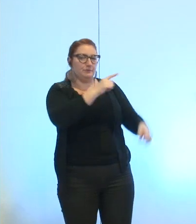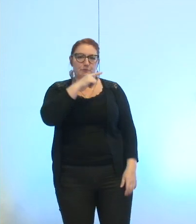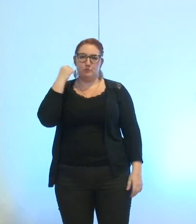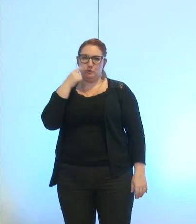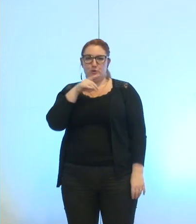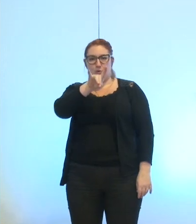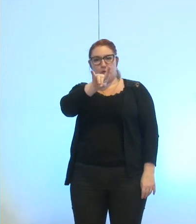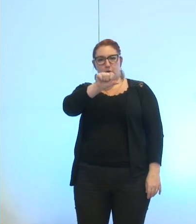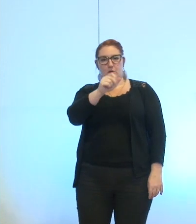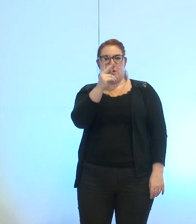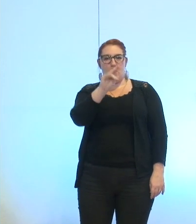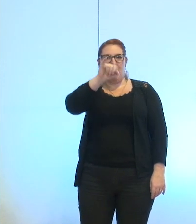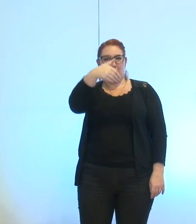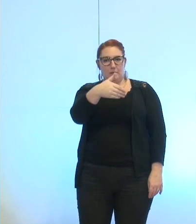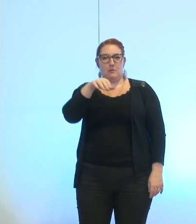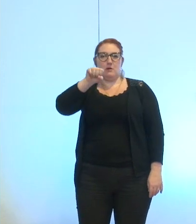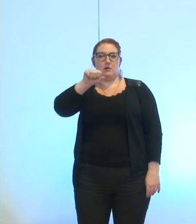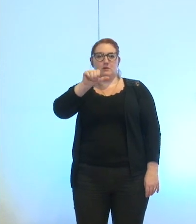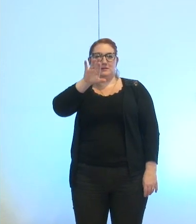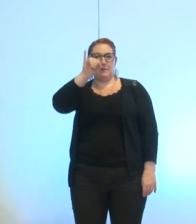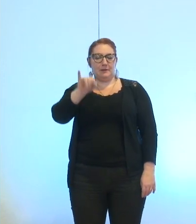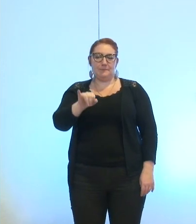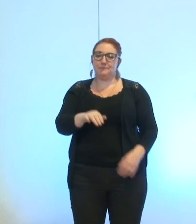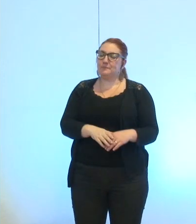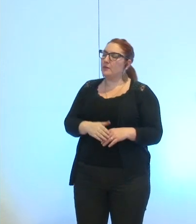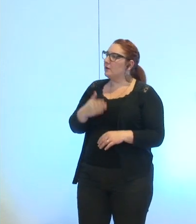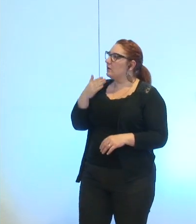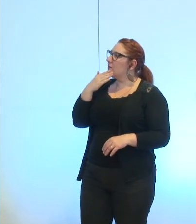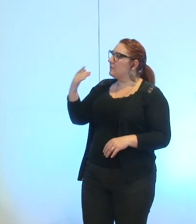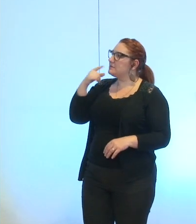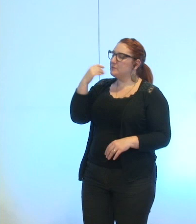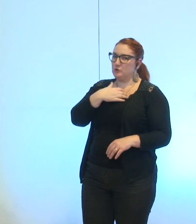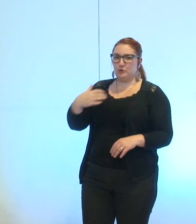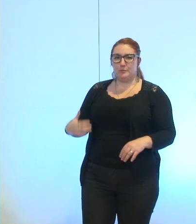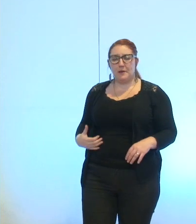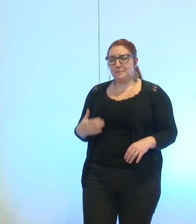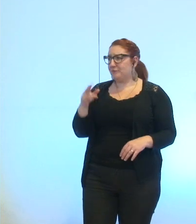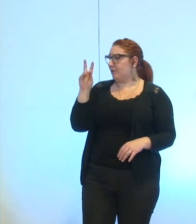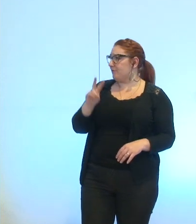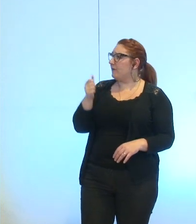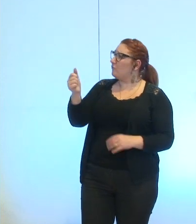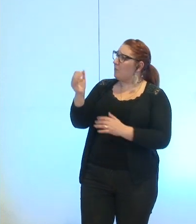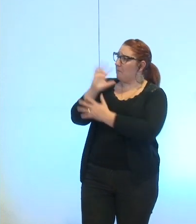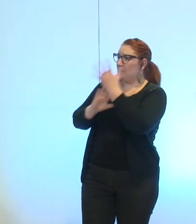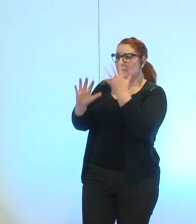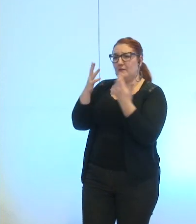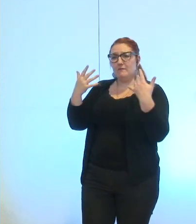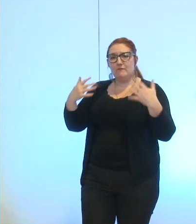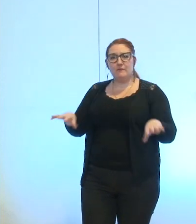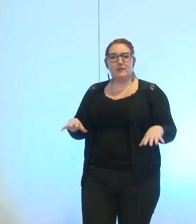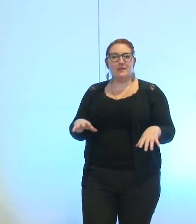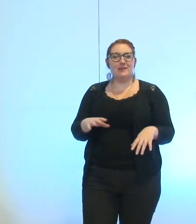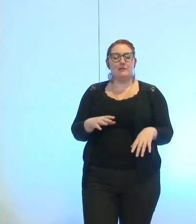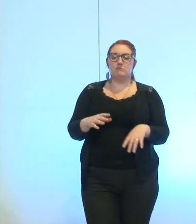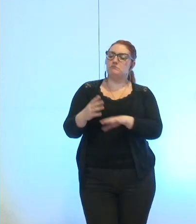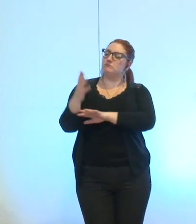merci Monsieur le Maire en fait vous l'avez dit quand on sait d'où on vient on sait